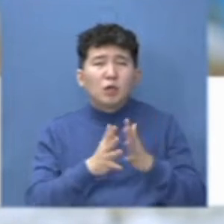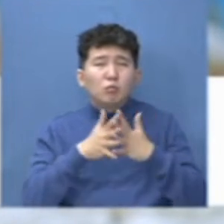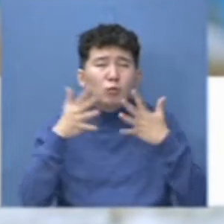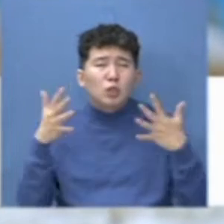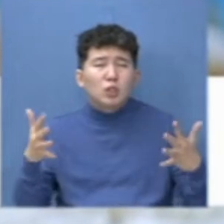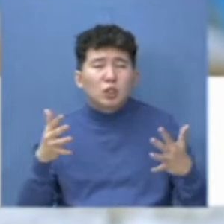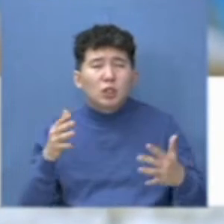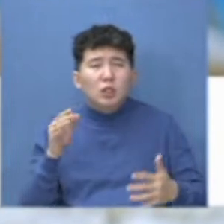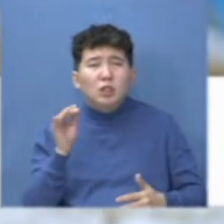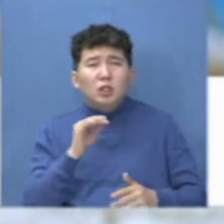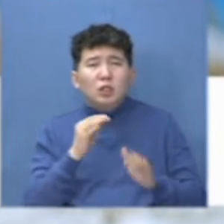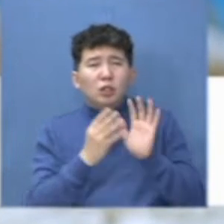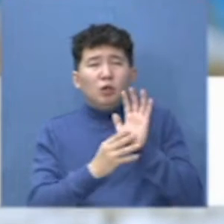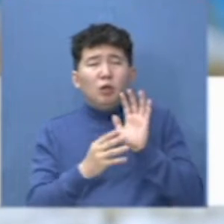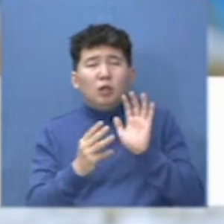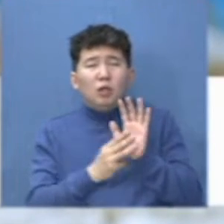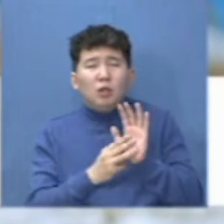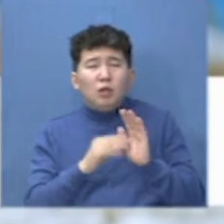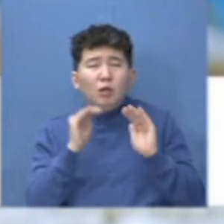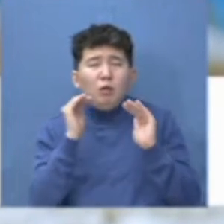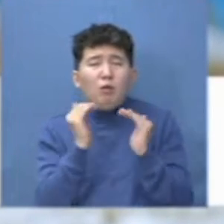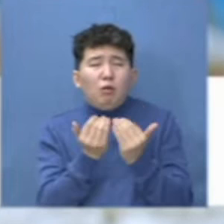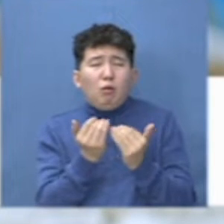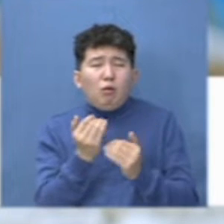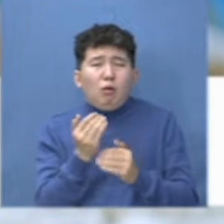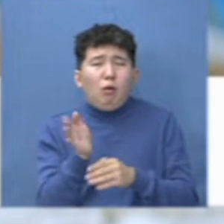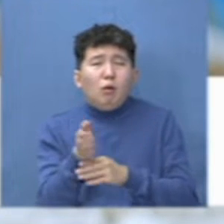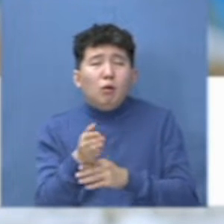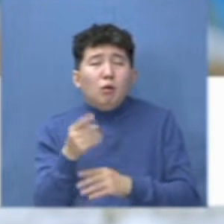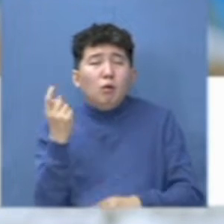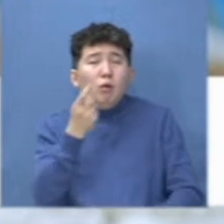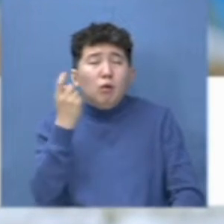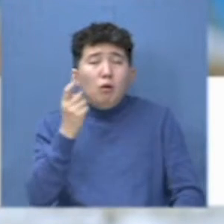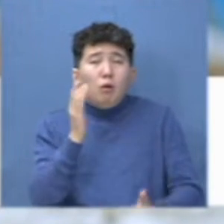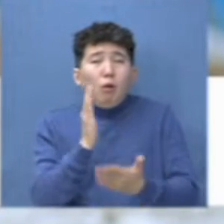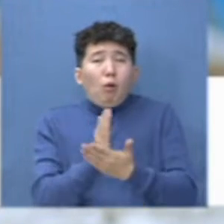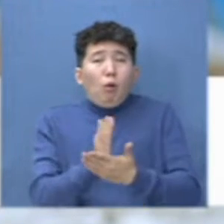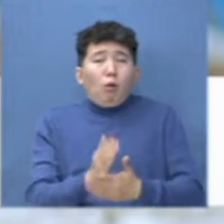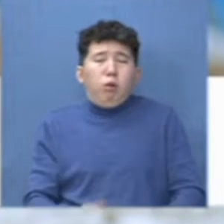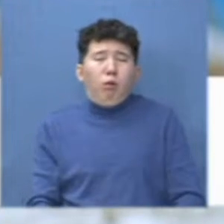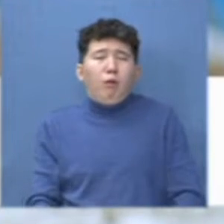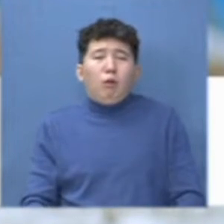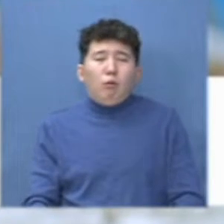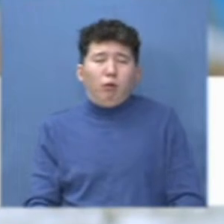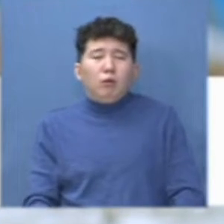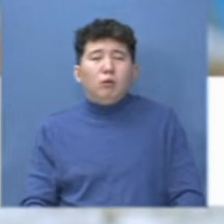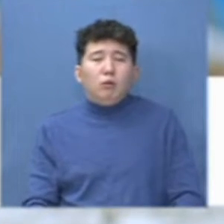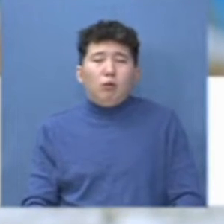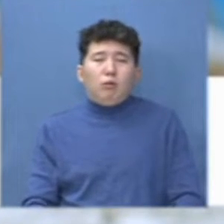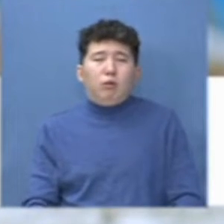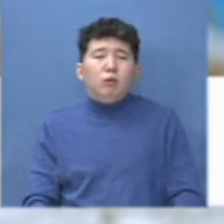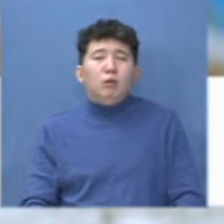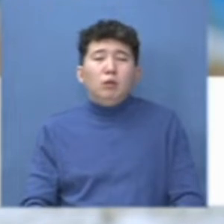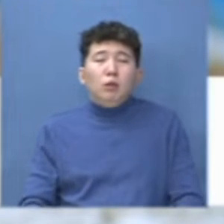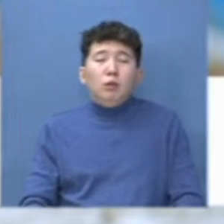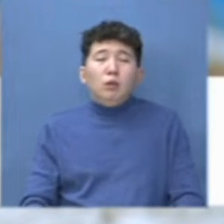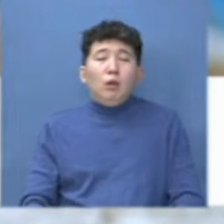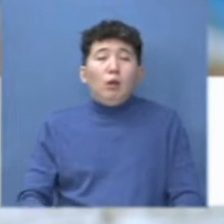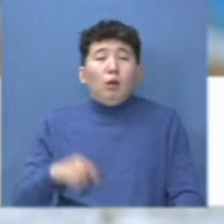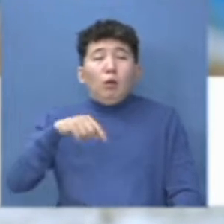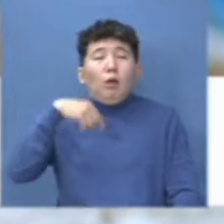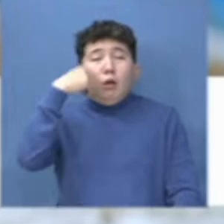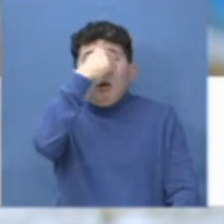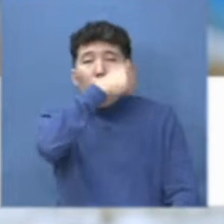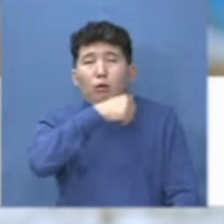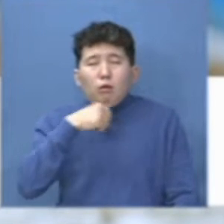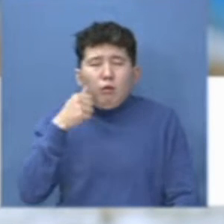шаруашылығымен айналысатын кәсіпорындар бар. Өткен жылы облыста балық шаруашылығы дамытуға бағыттаған 3 жоба жүзеге асырылды. Ал биыл олардың